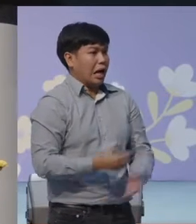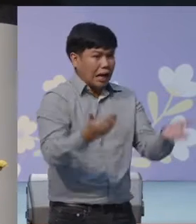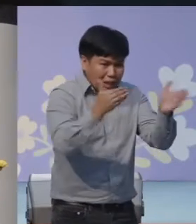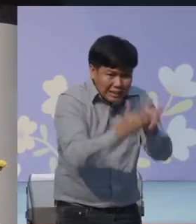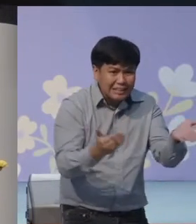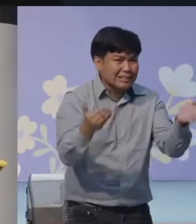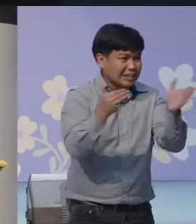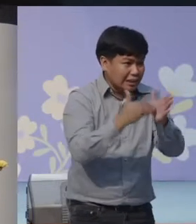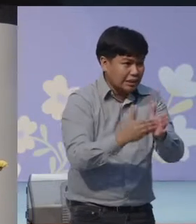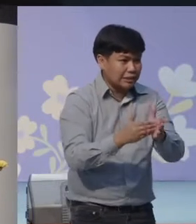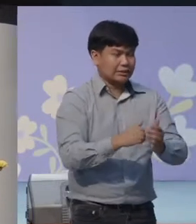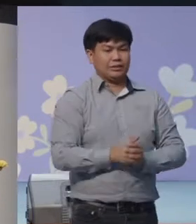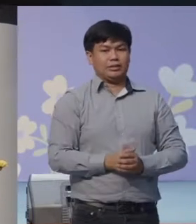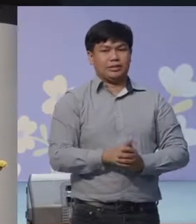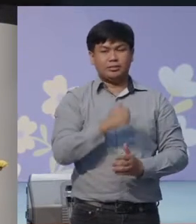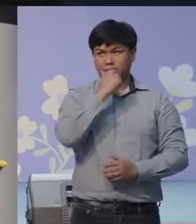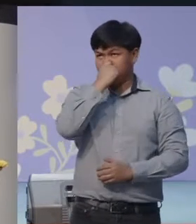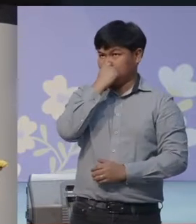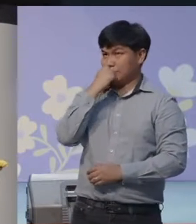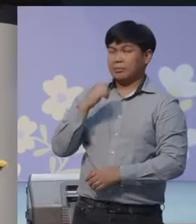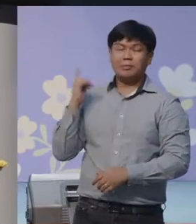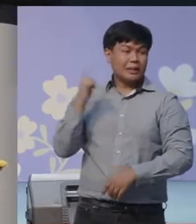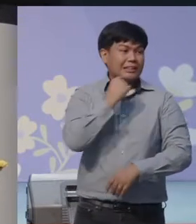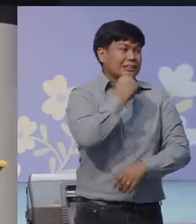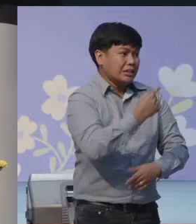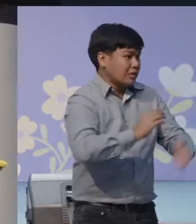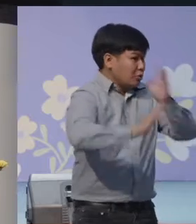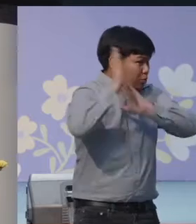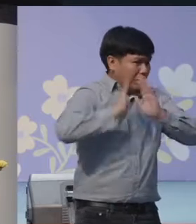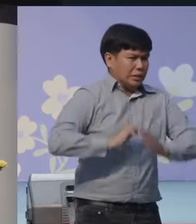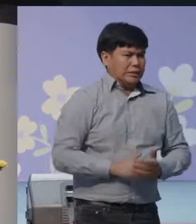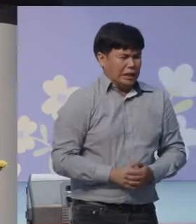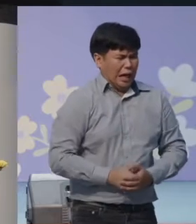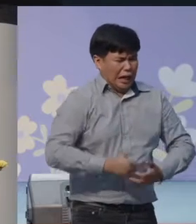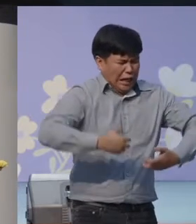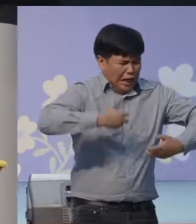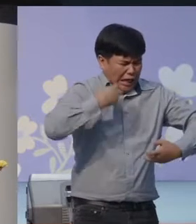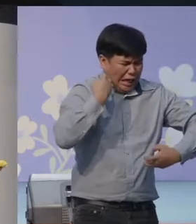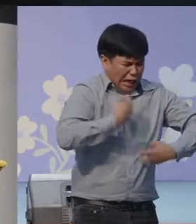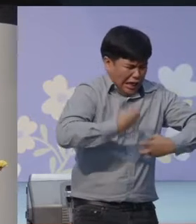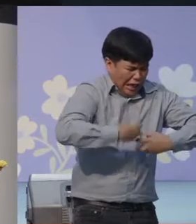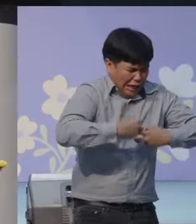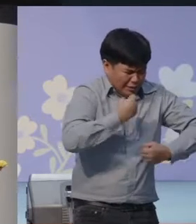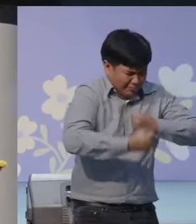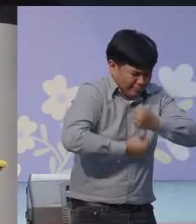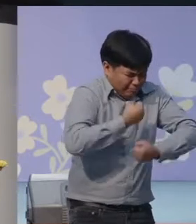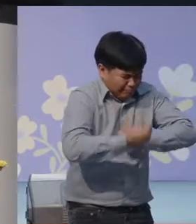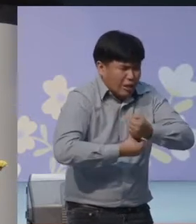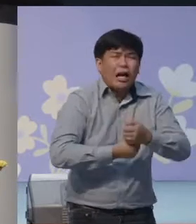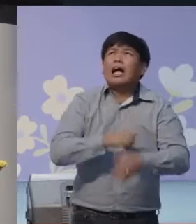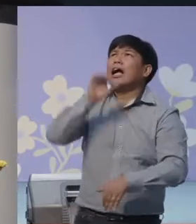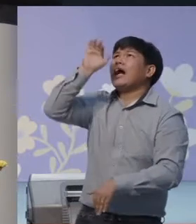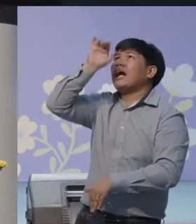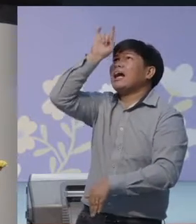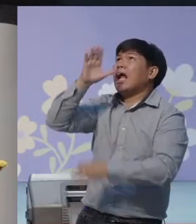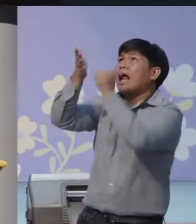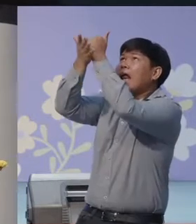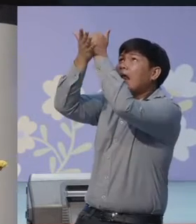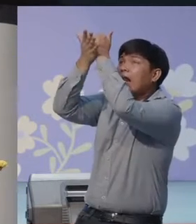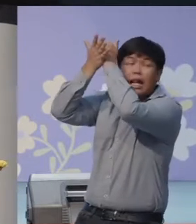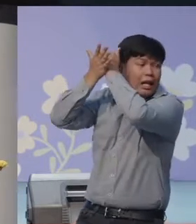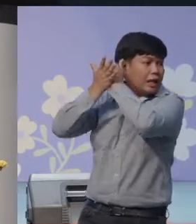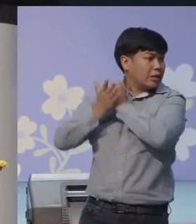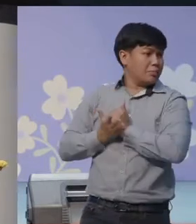pabalik-balik, pagka medyo ang tigas ng ulo nila, papahirapan sila ng Panginoon, hihingi sila ng tulong sa